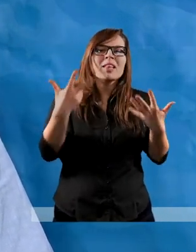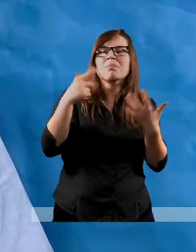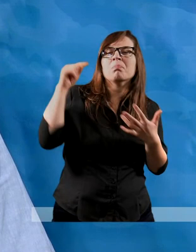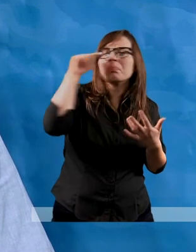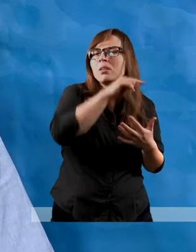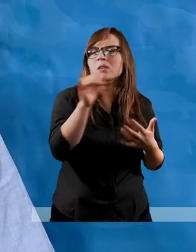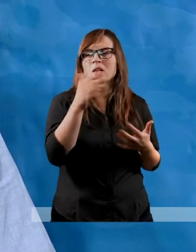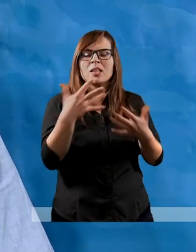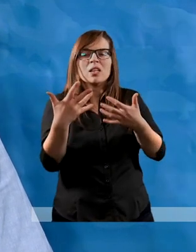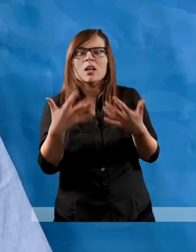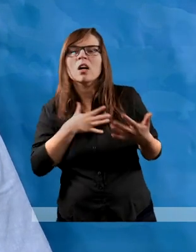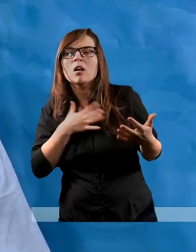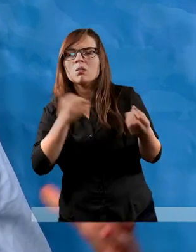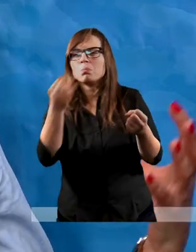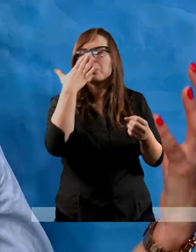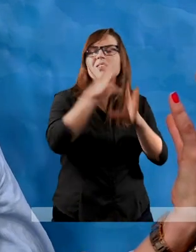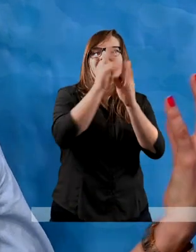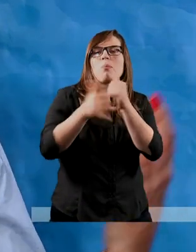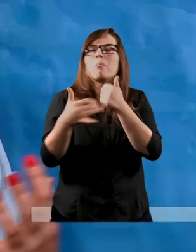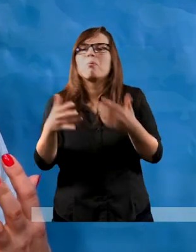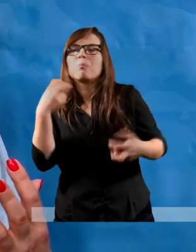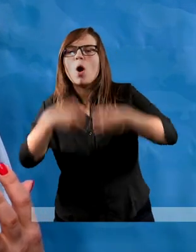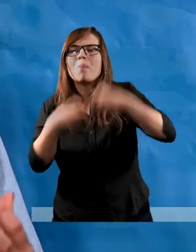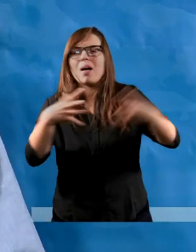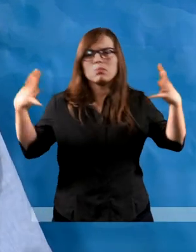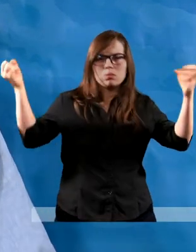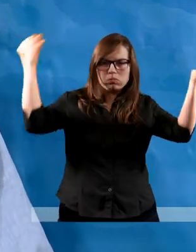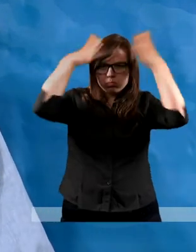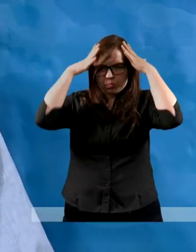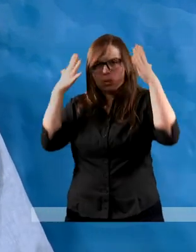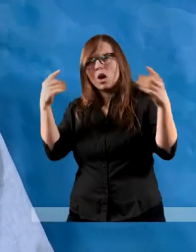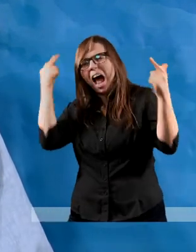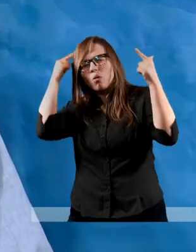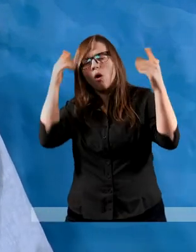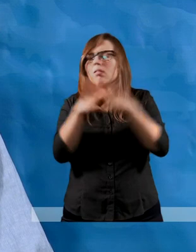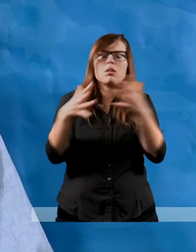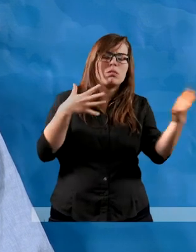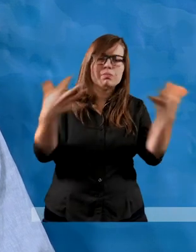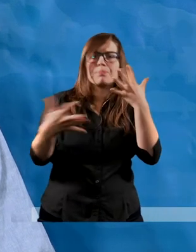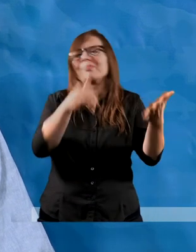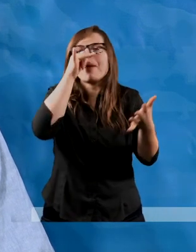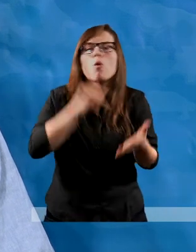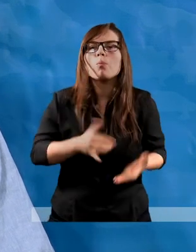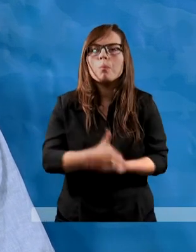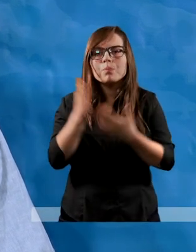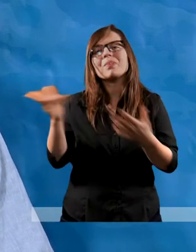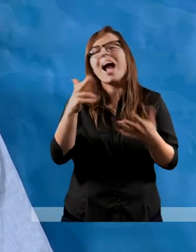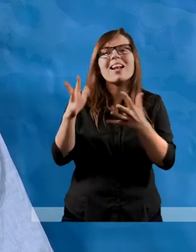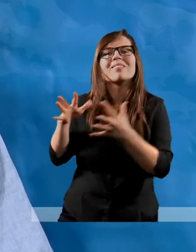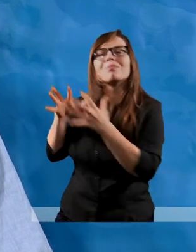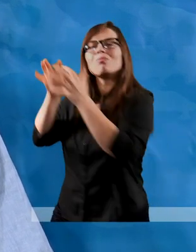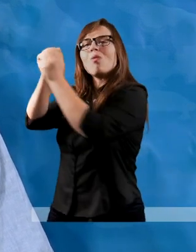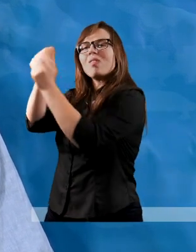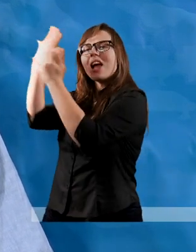niepowodzeń, nieszczęść. Mamy wrażenie, że wszystkie zwalają się naraz. Ale kiedy uchwycimy się